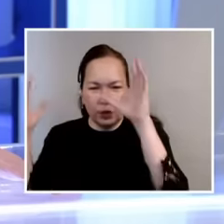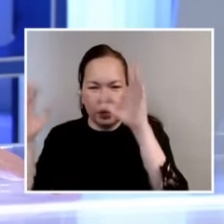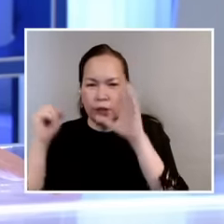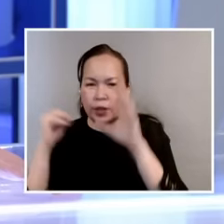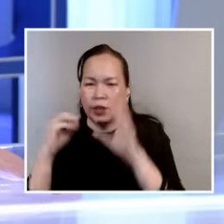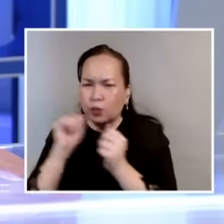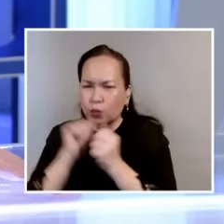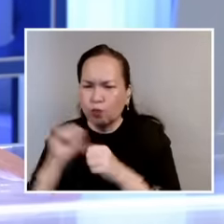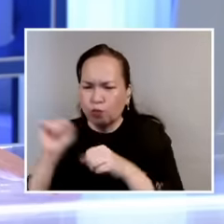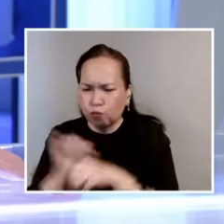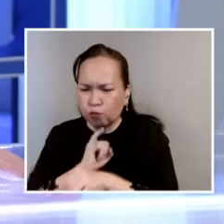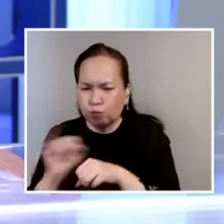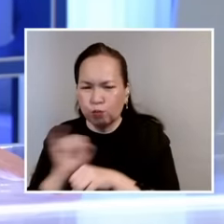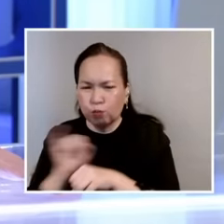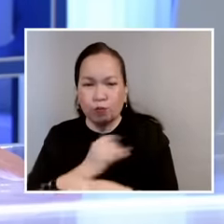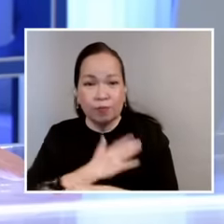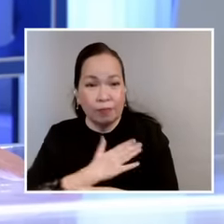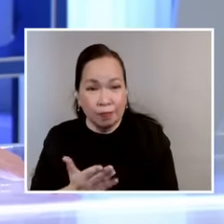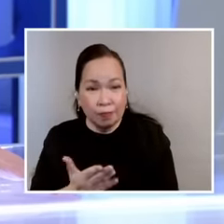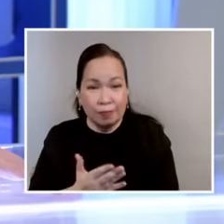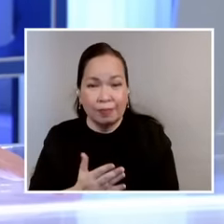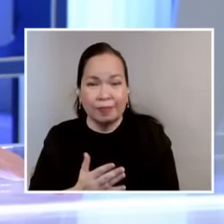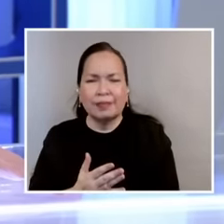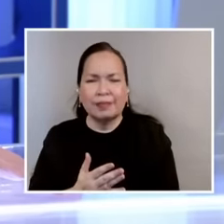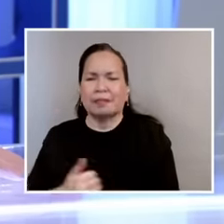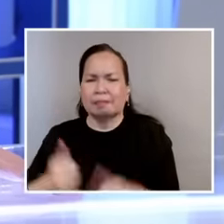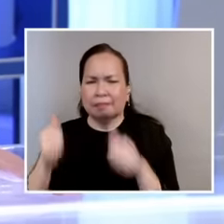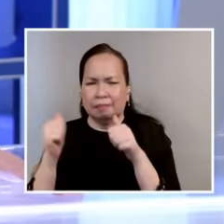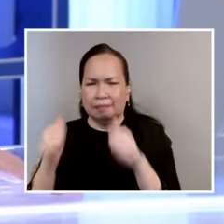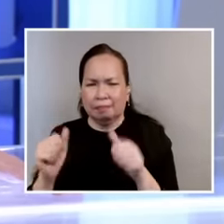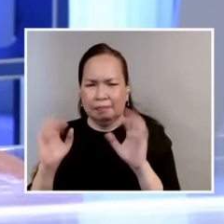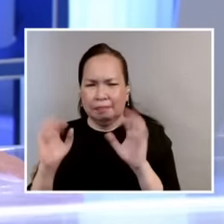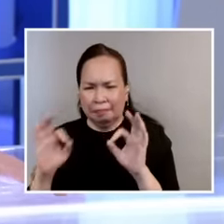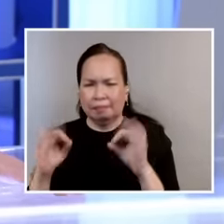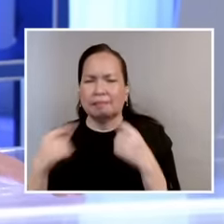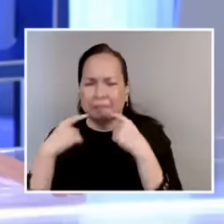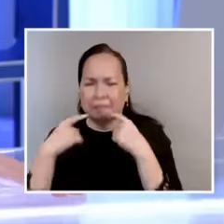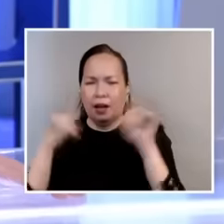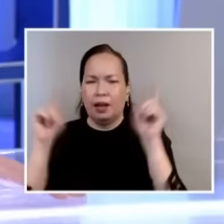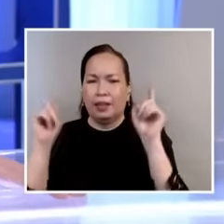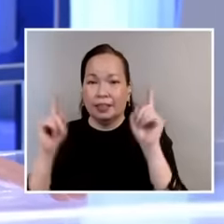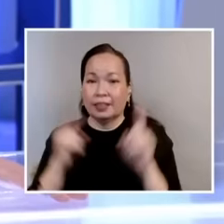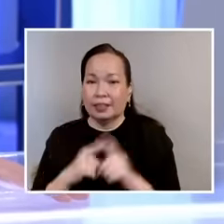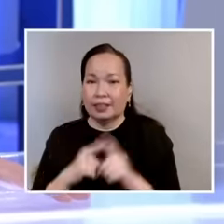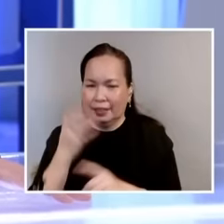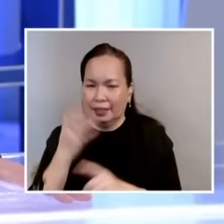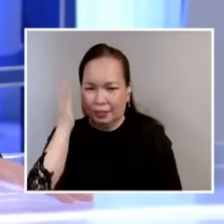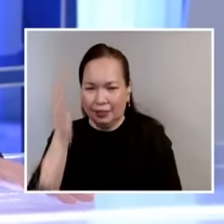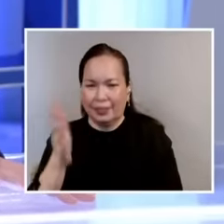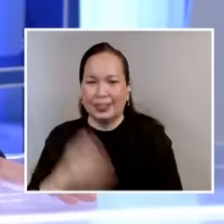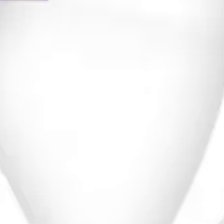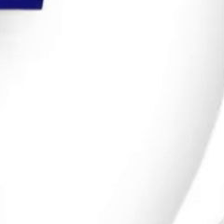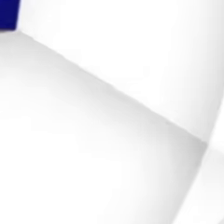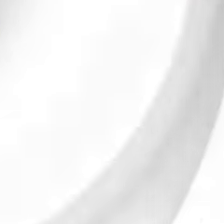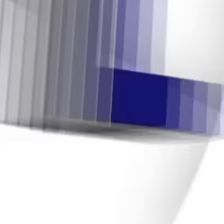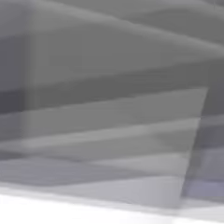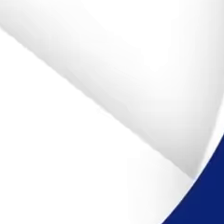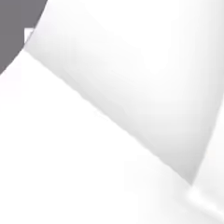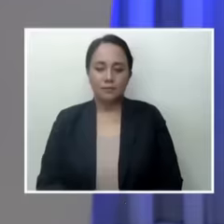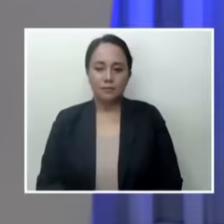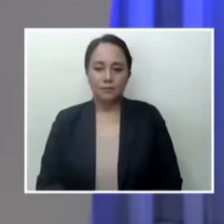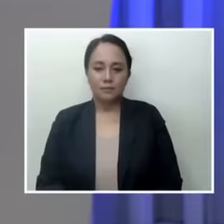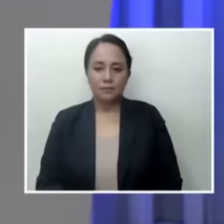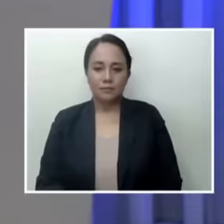ng dedikasyon at sipag, tiyak may aanihing tagumpay sa hinaharap.